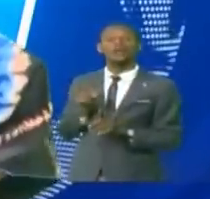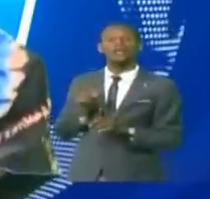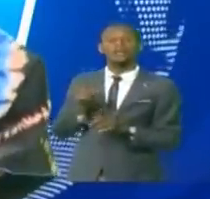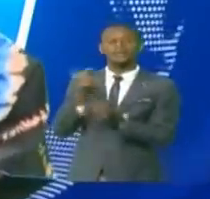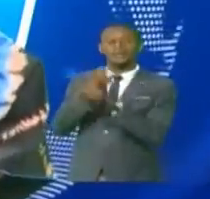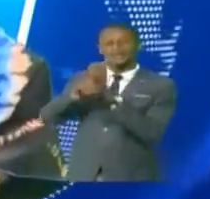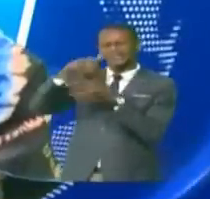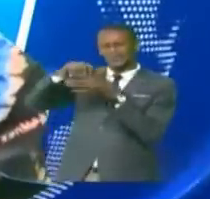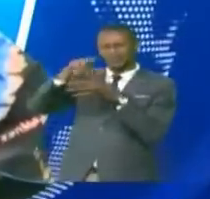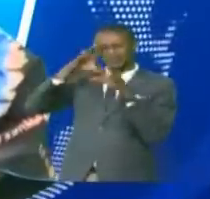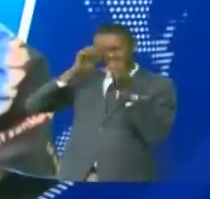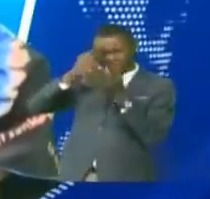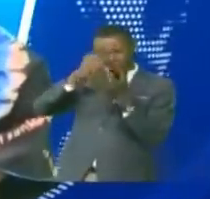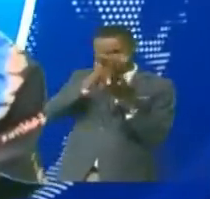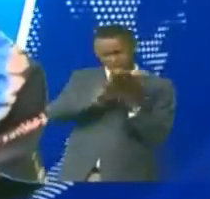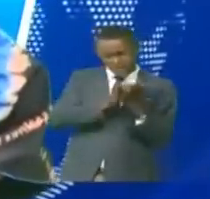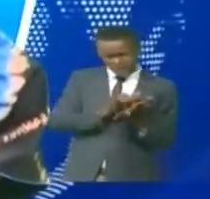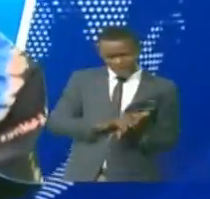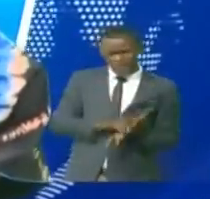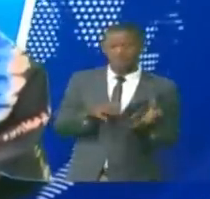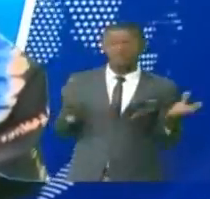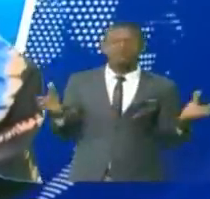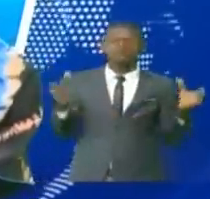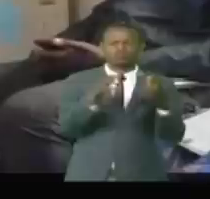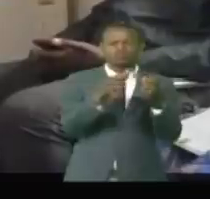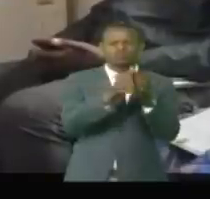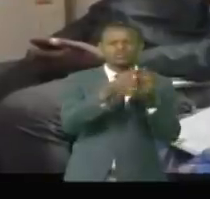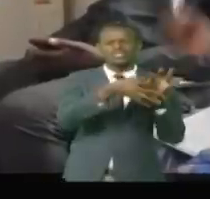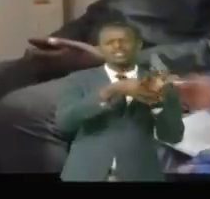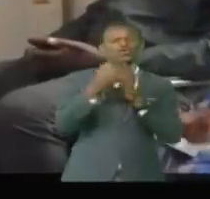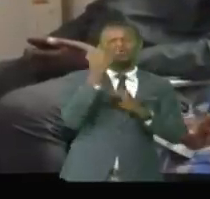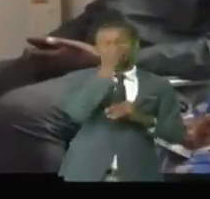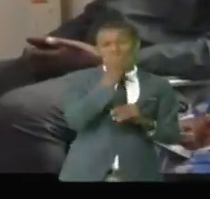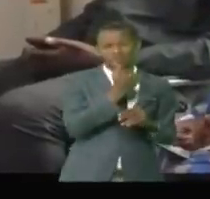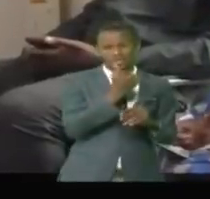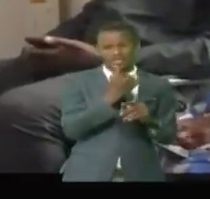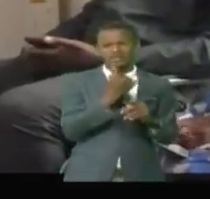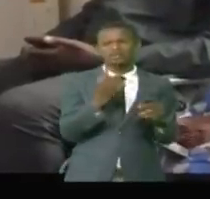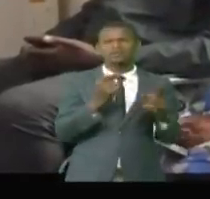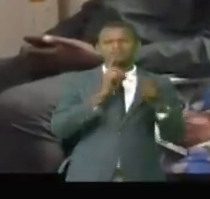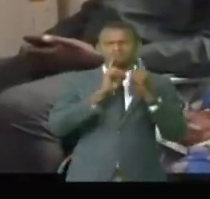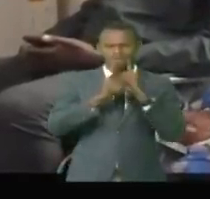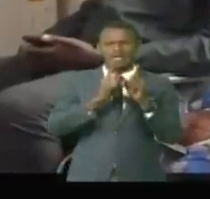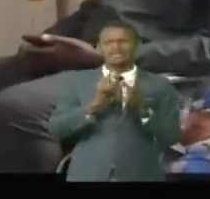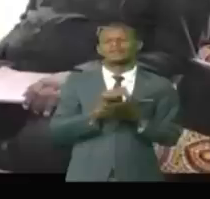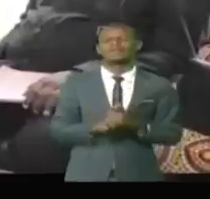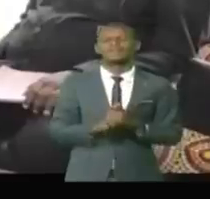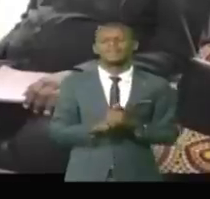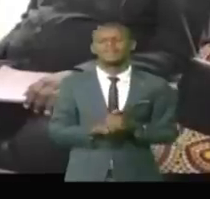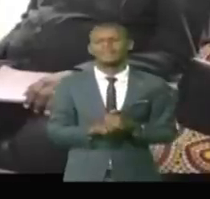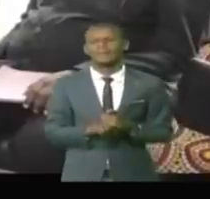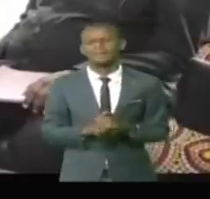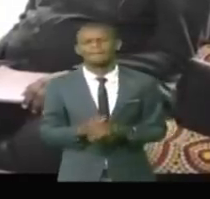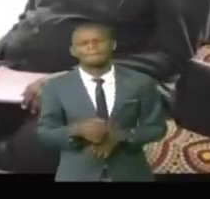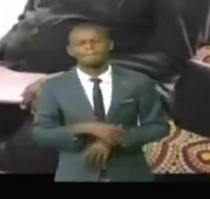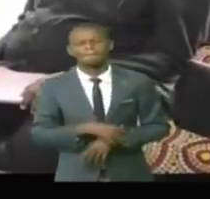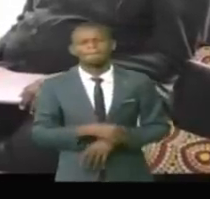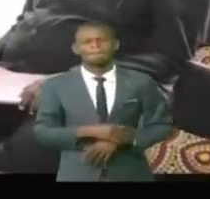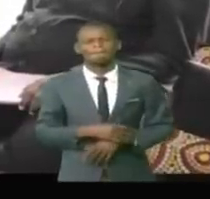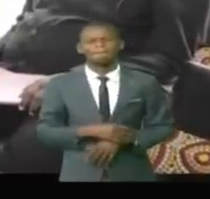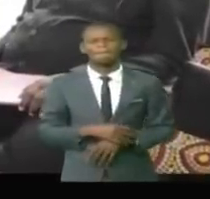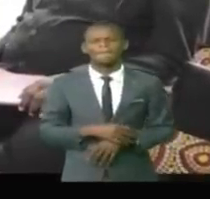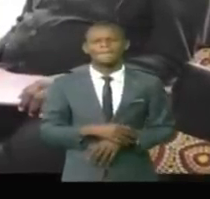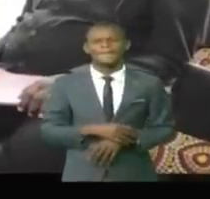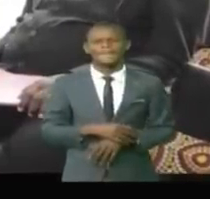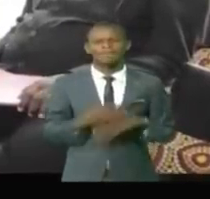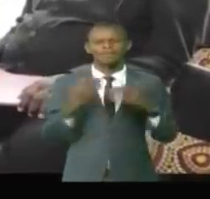la protection de l'enfant en mission à RDC. Cherche de solutions durables prioritaires à la question de protection de